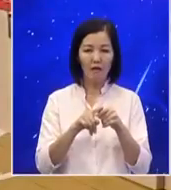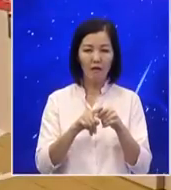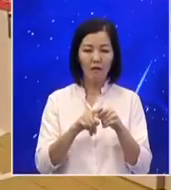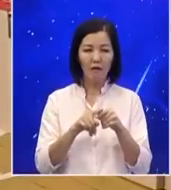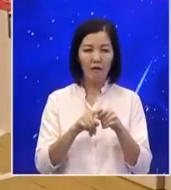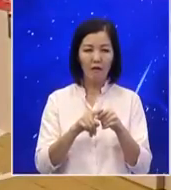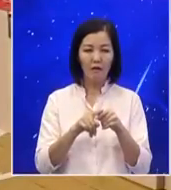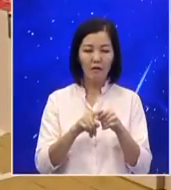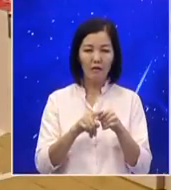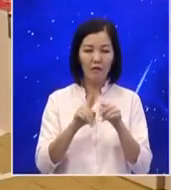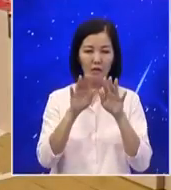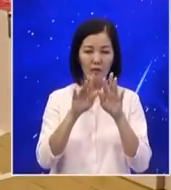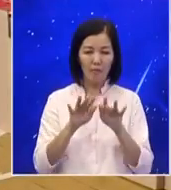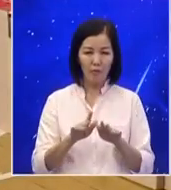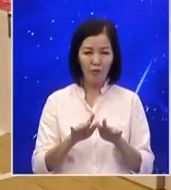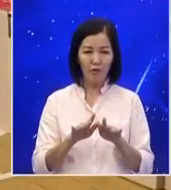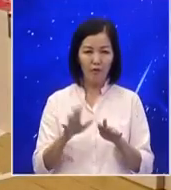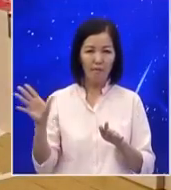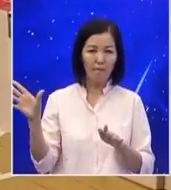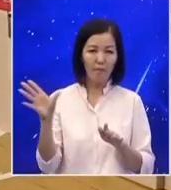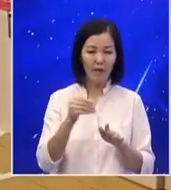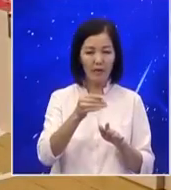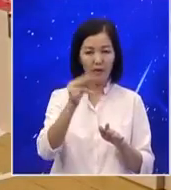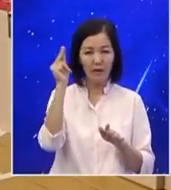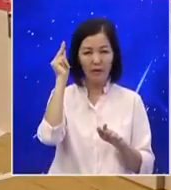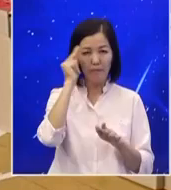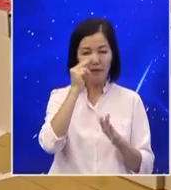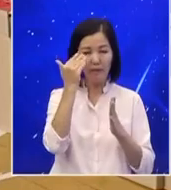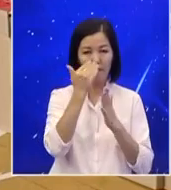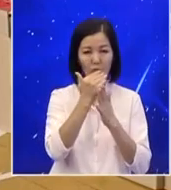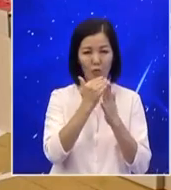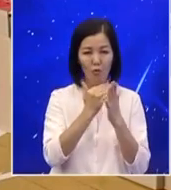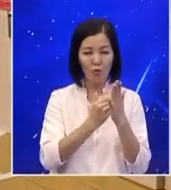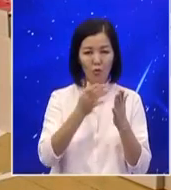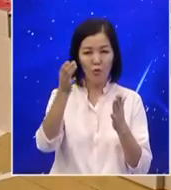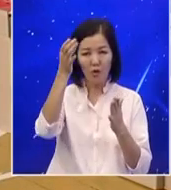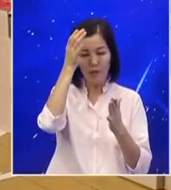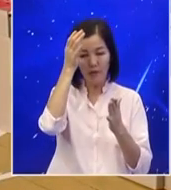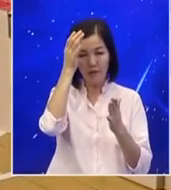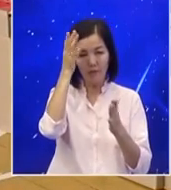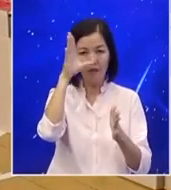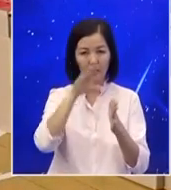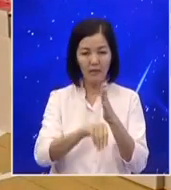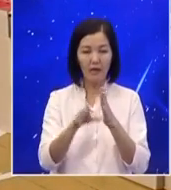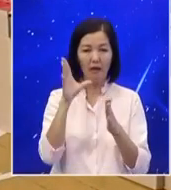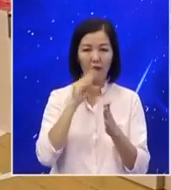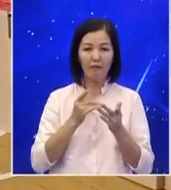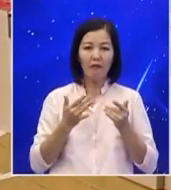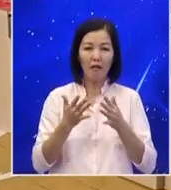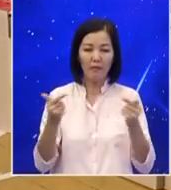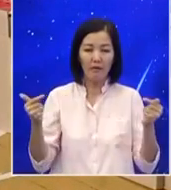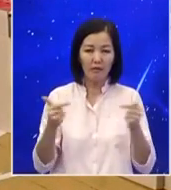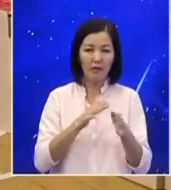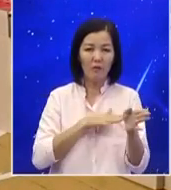бұл алған персоналды компьютерлер барлық білім беру платформалары кіре алады, барлық талаптарға